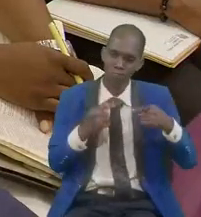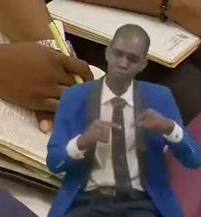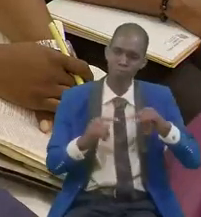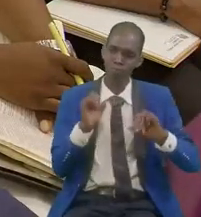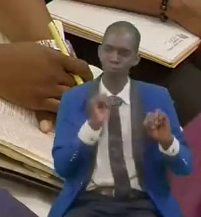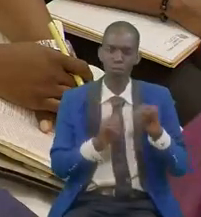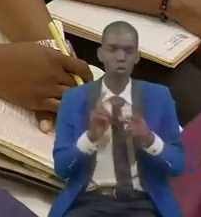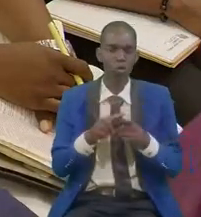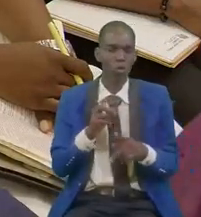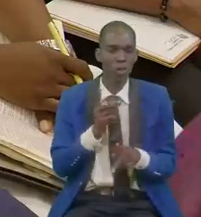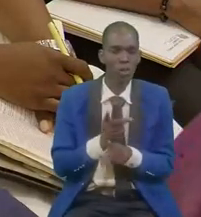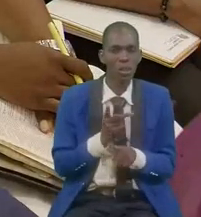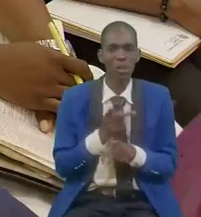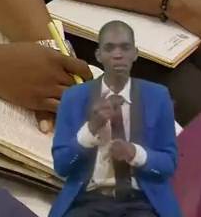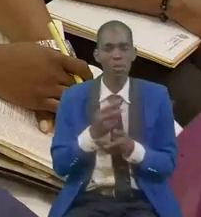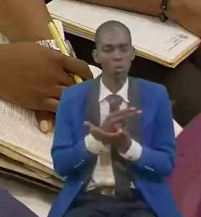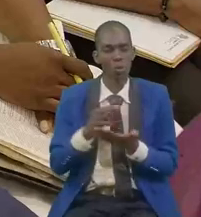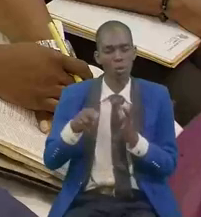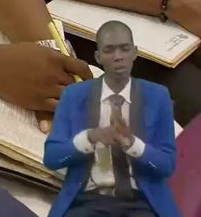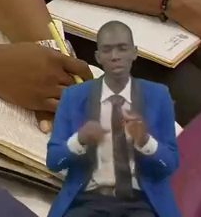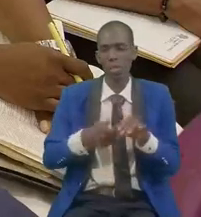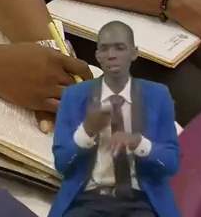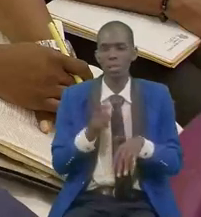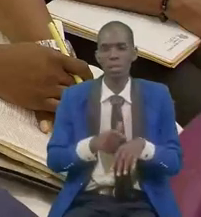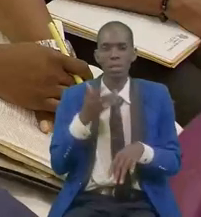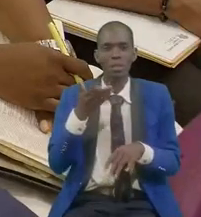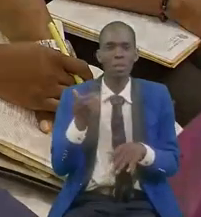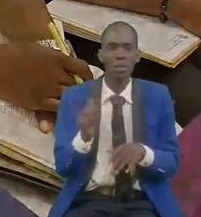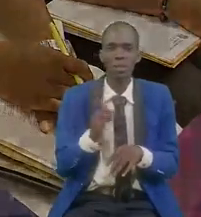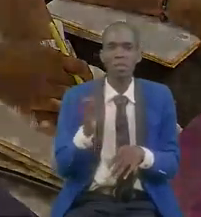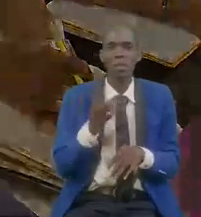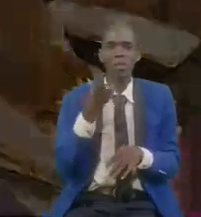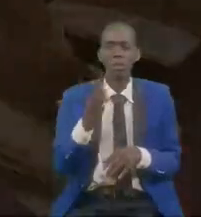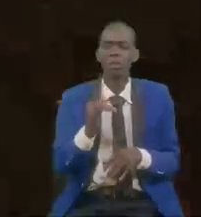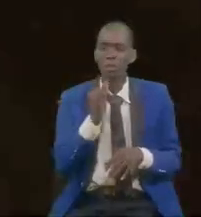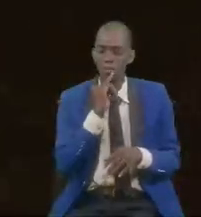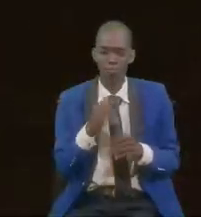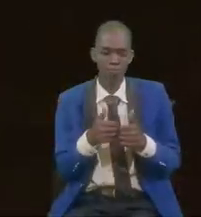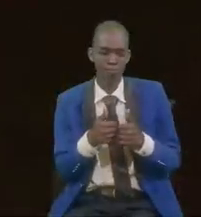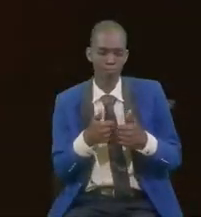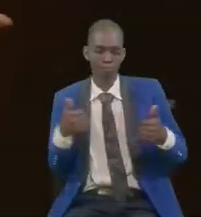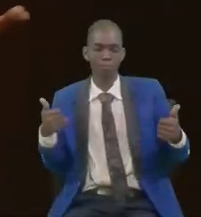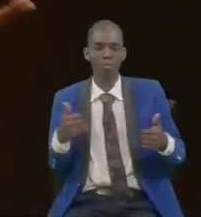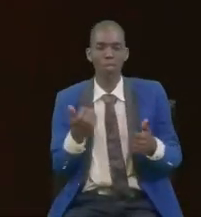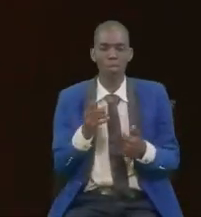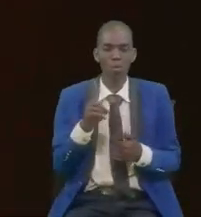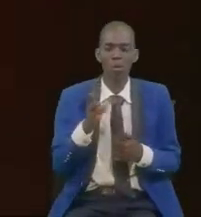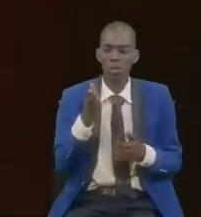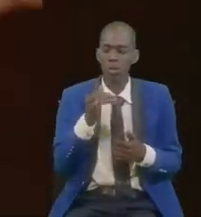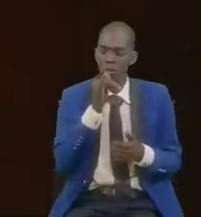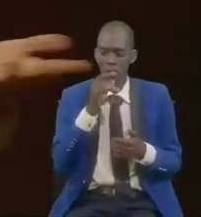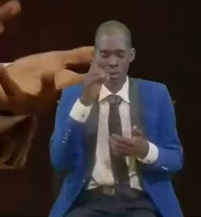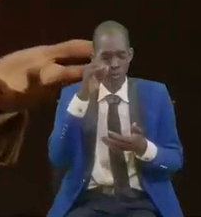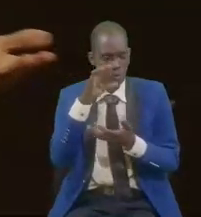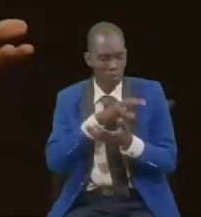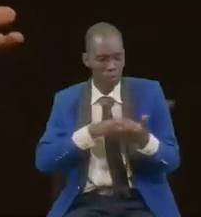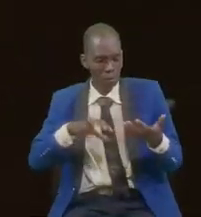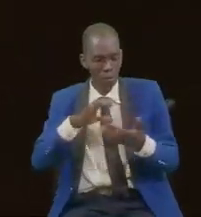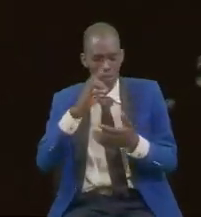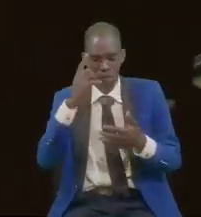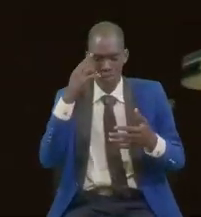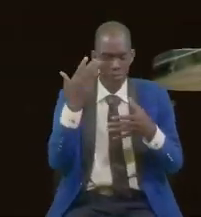sa sanctification. Là où il y a la division, là où il y a la désunion, là où il y a le